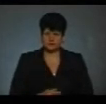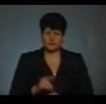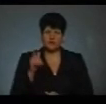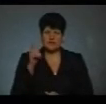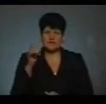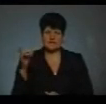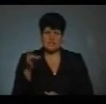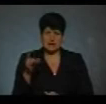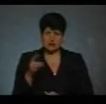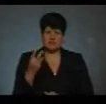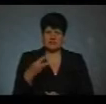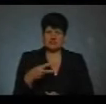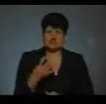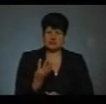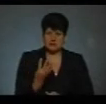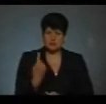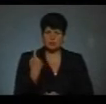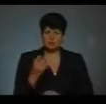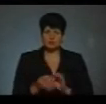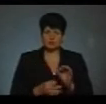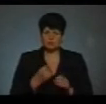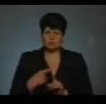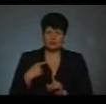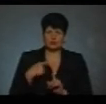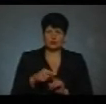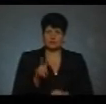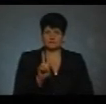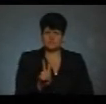Чортківський район 24, за добу плюс 2.